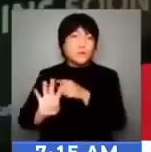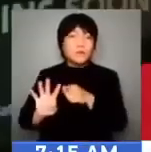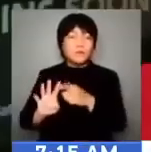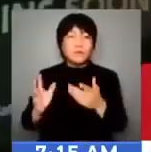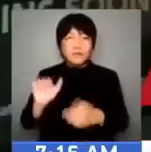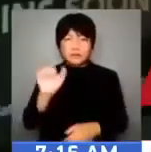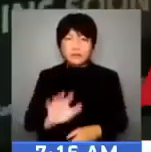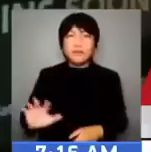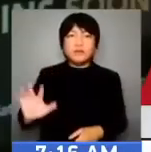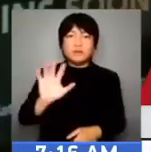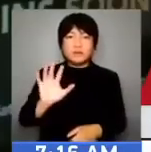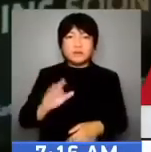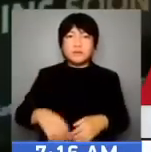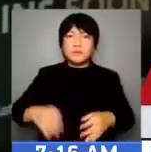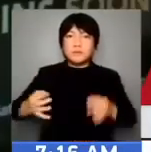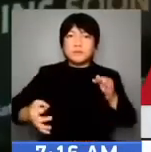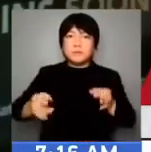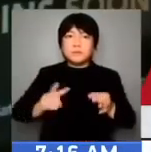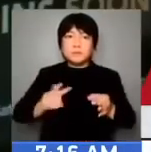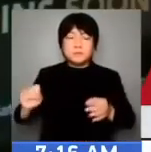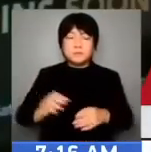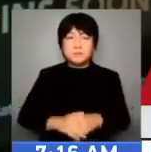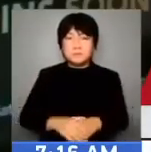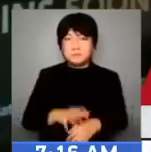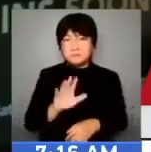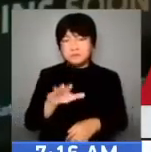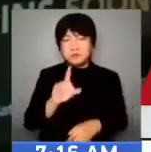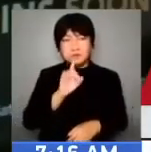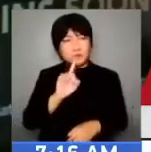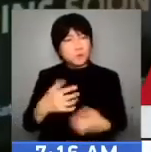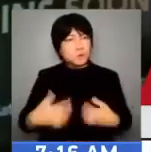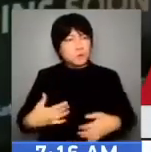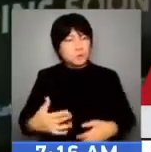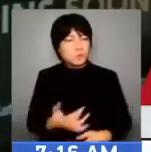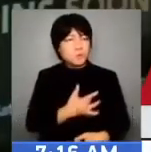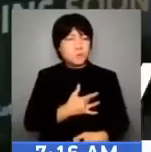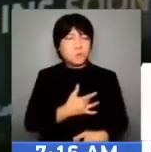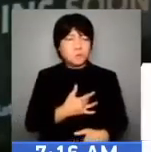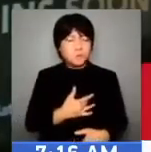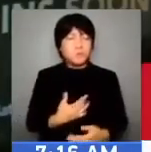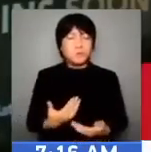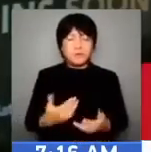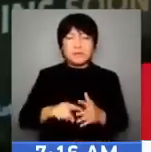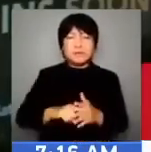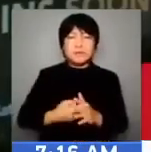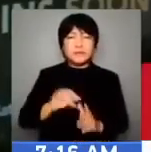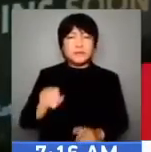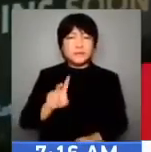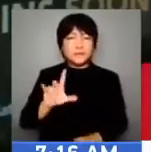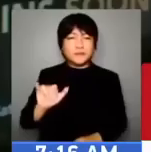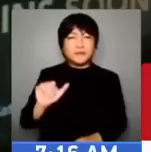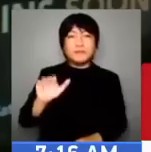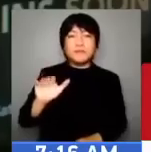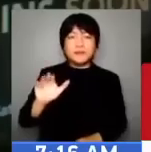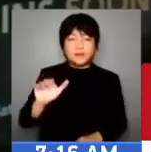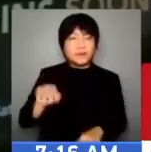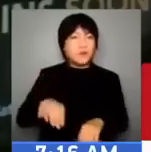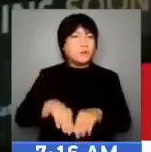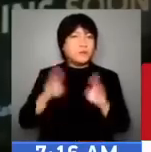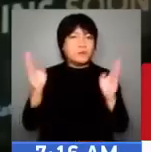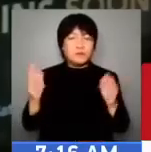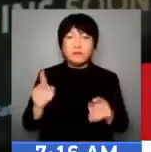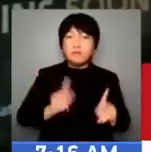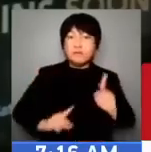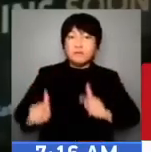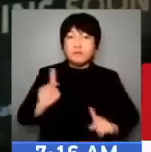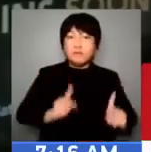And you should watch this starting July 15, yung opening namin. Walang performances,